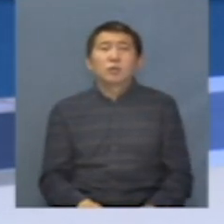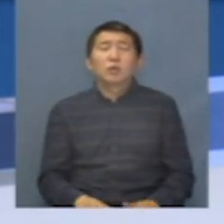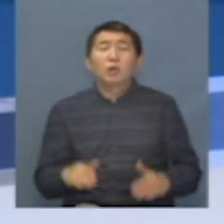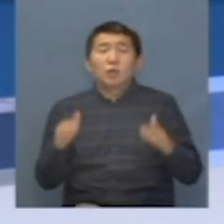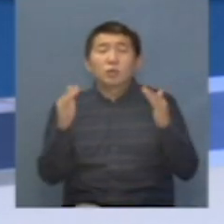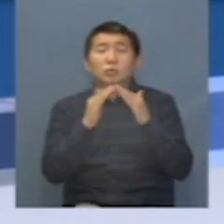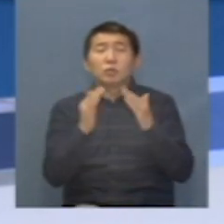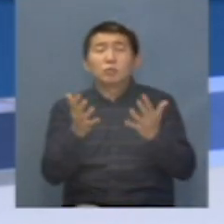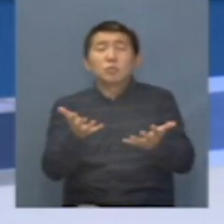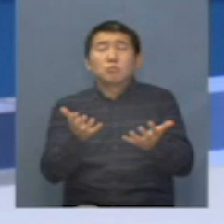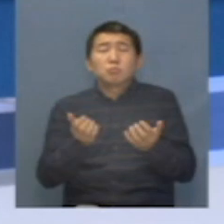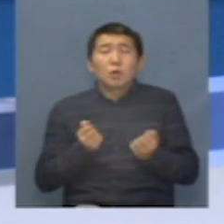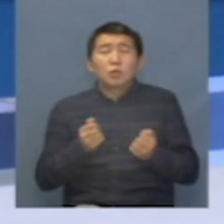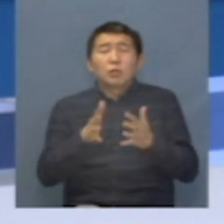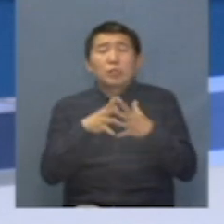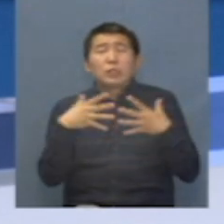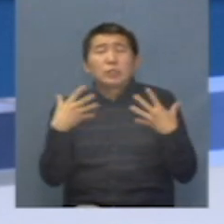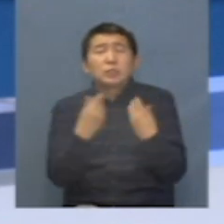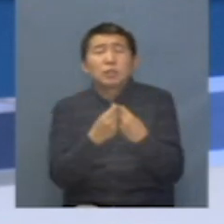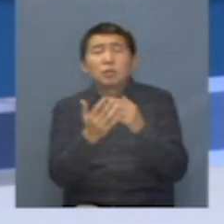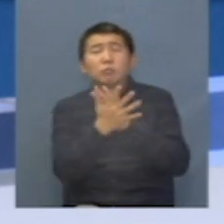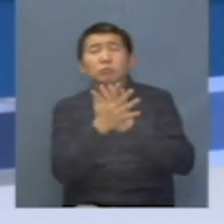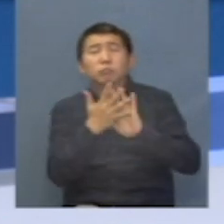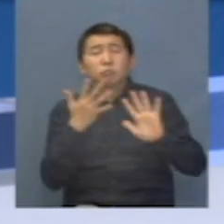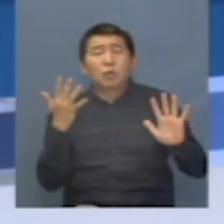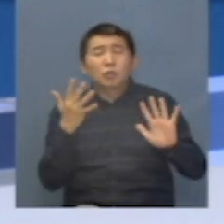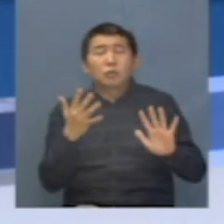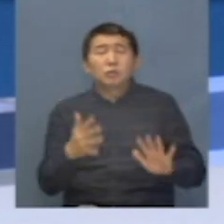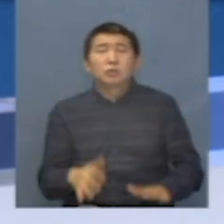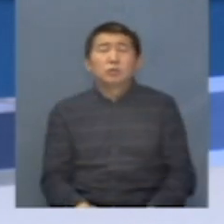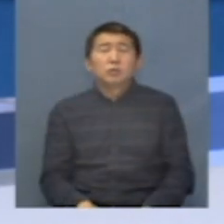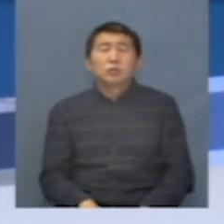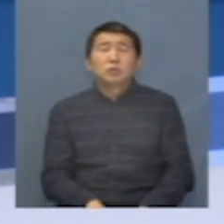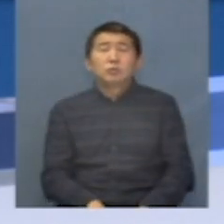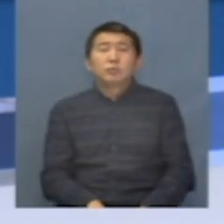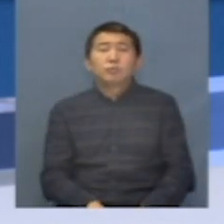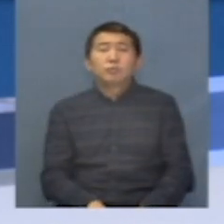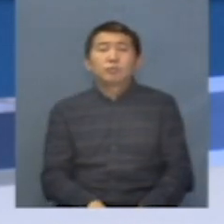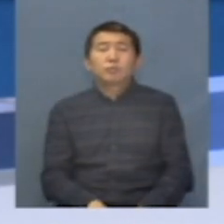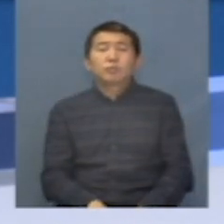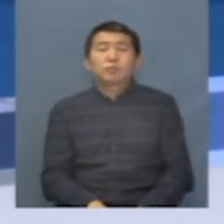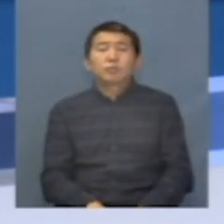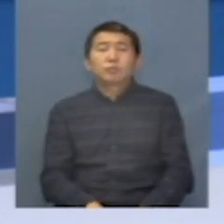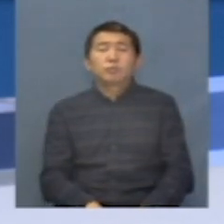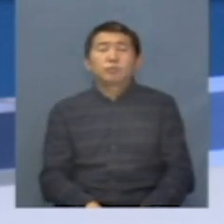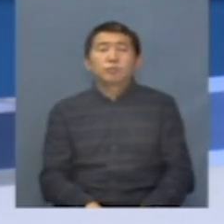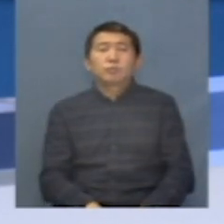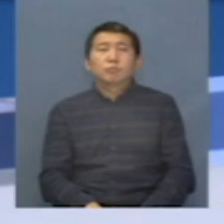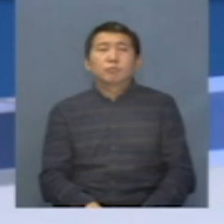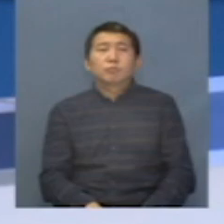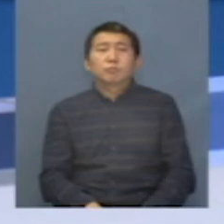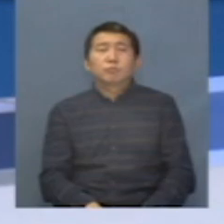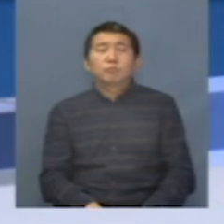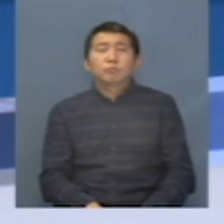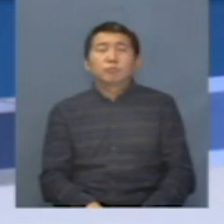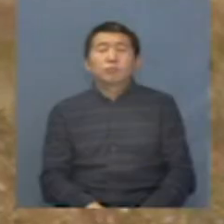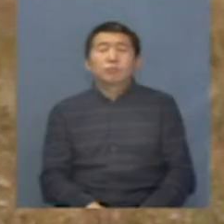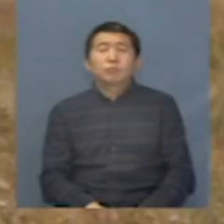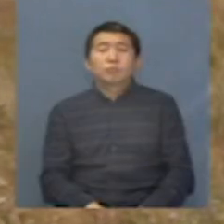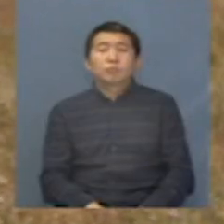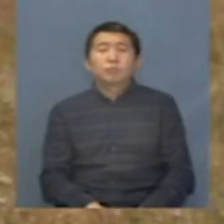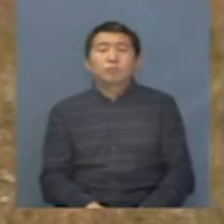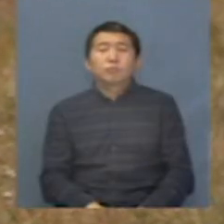болады. Олардың арасында кезекте тұрғандар, халықтың әлеуметтік осал топтар мен көп балалы отбасылар бар.